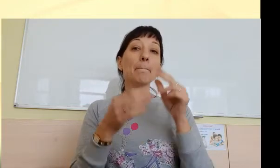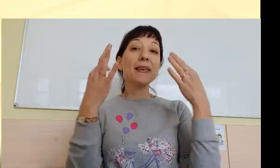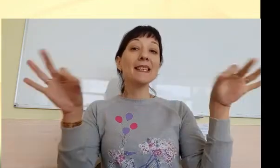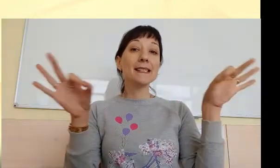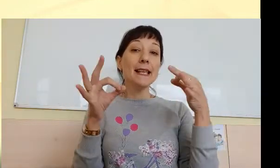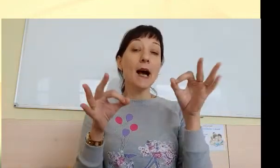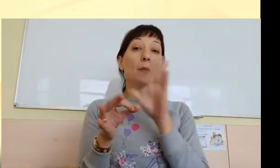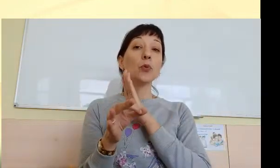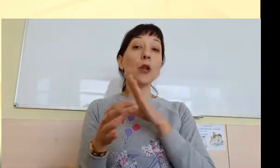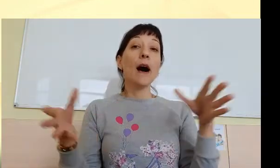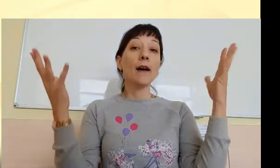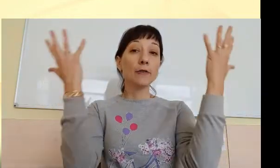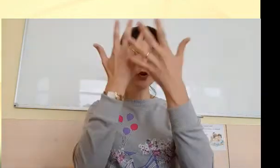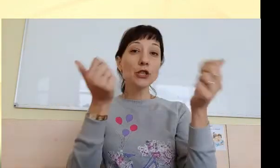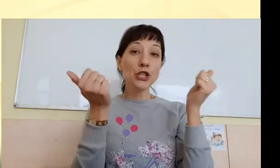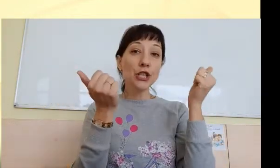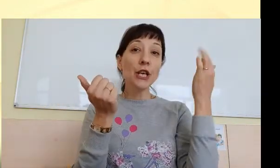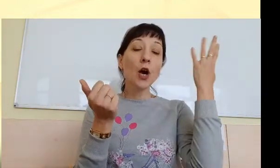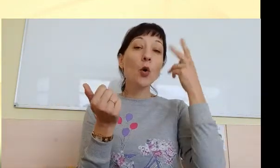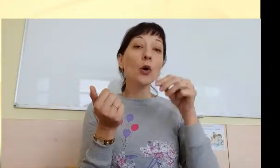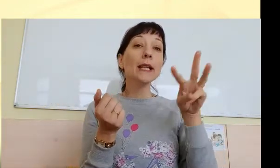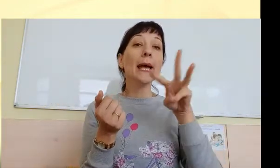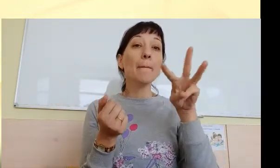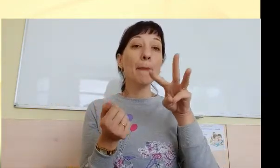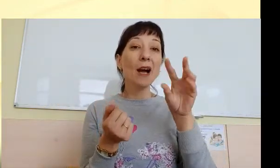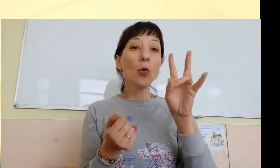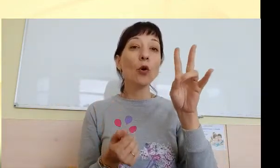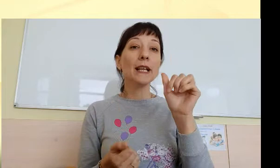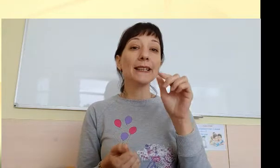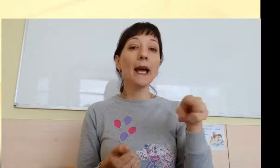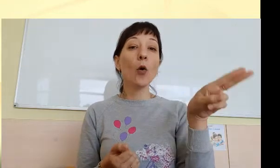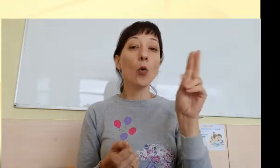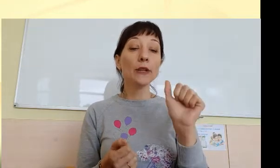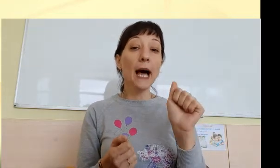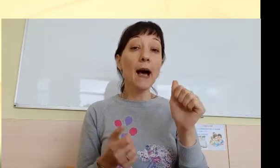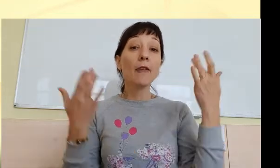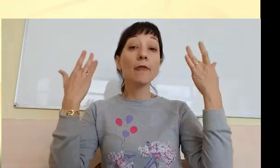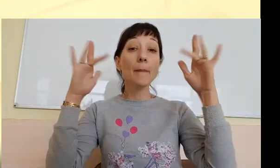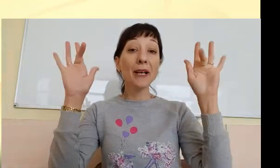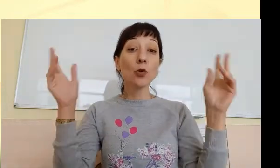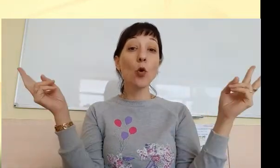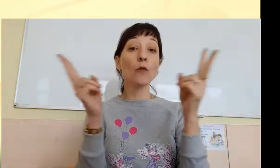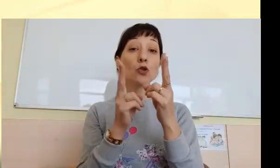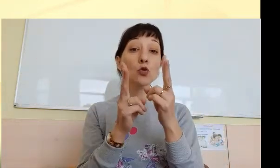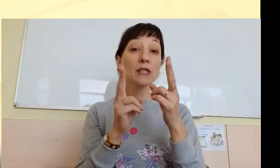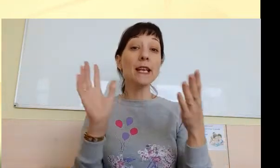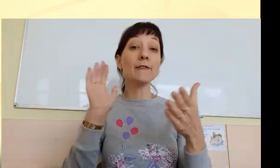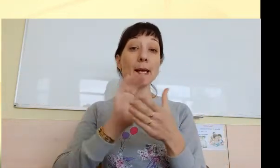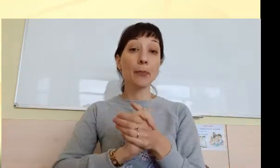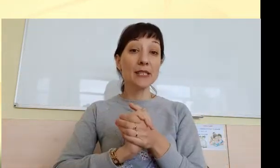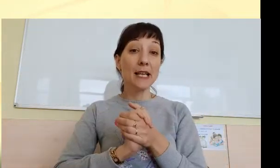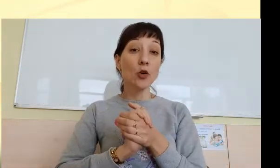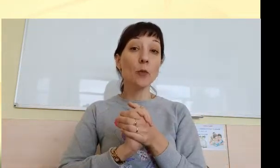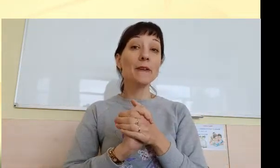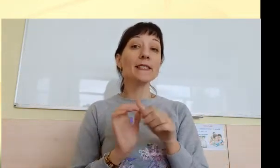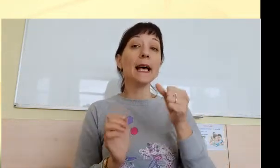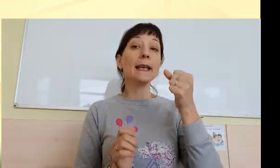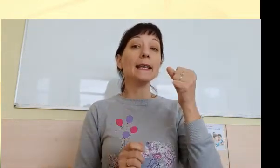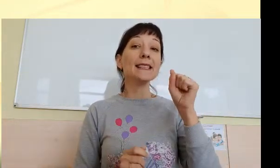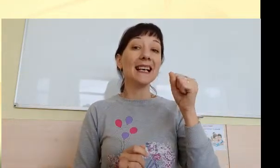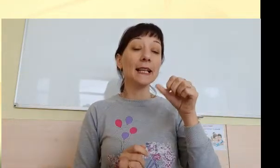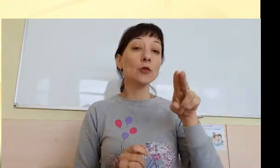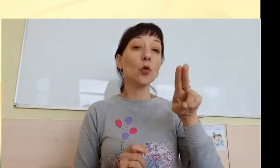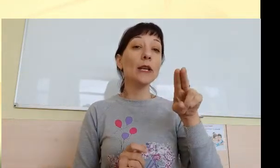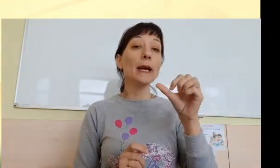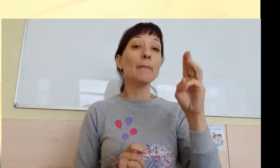Написана пісня була вночі, коли Микола Негода випадково зустрівся і познайомився